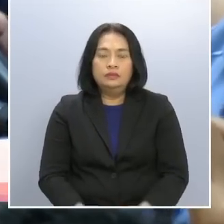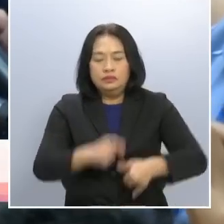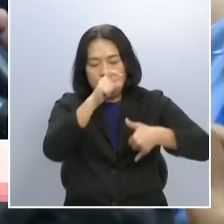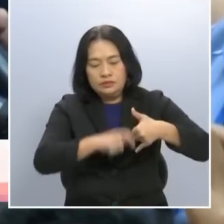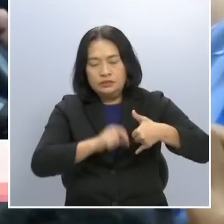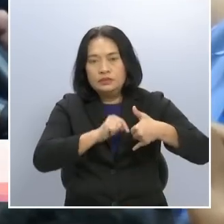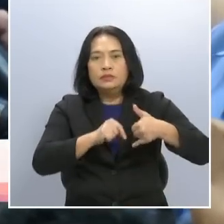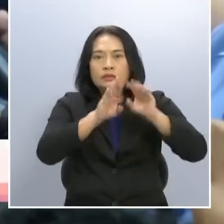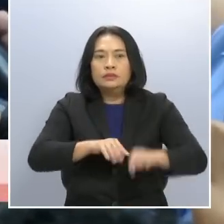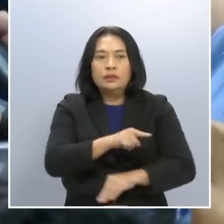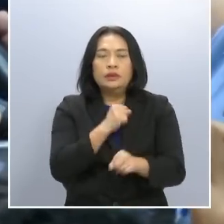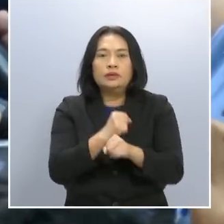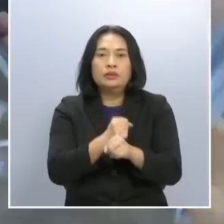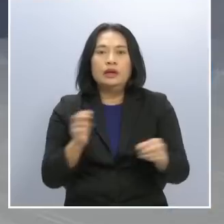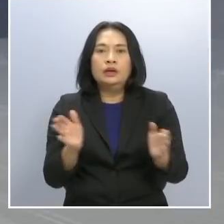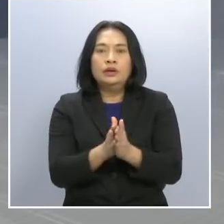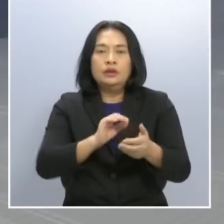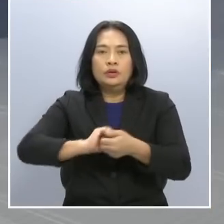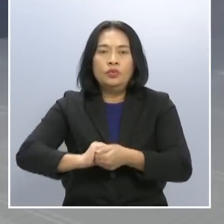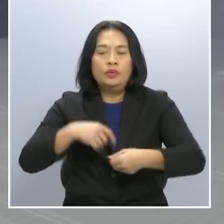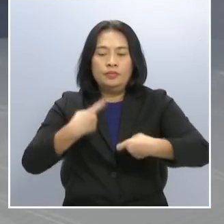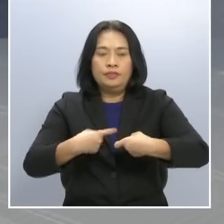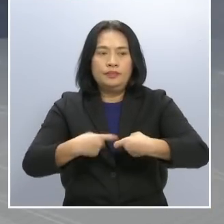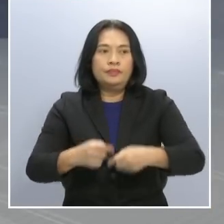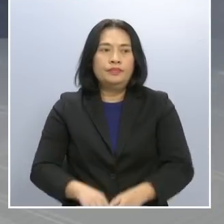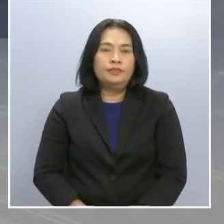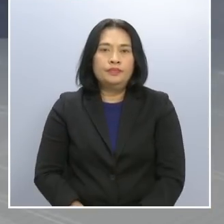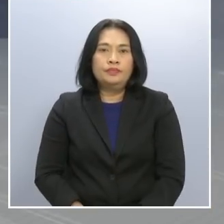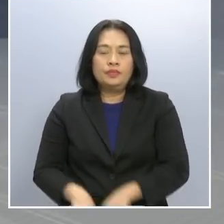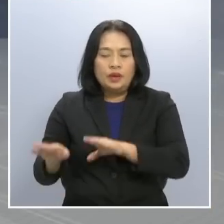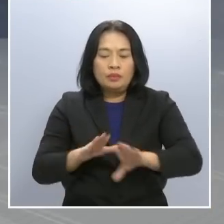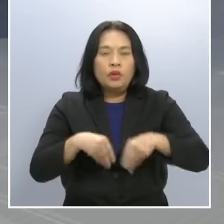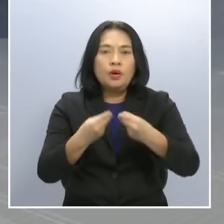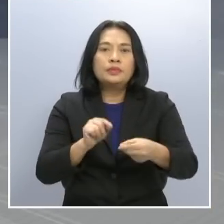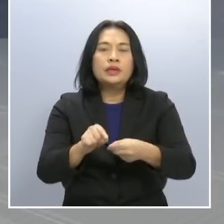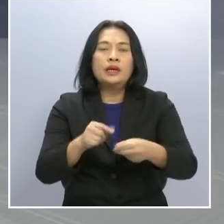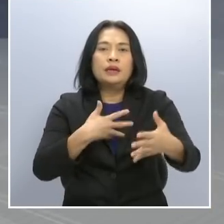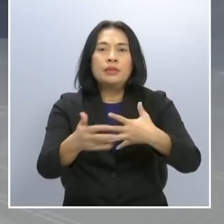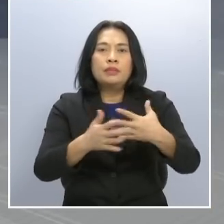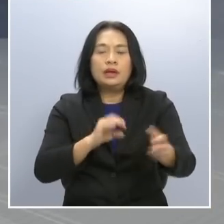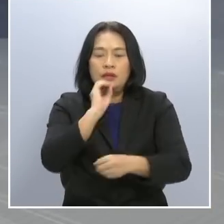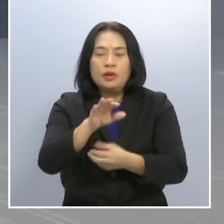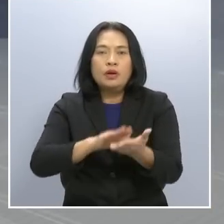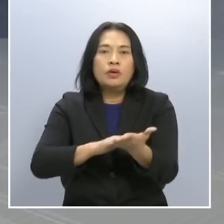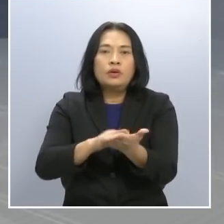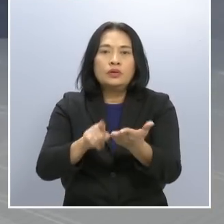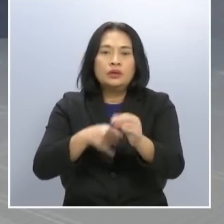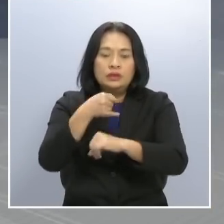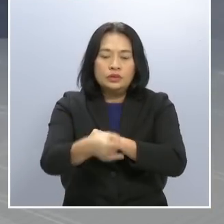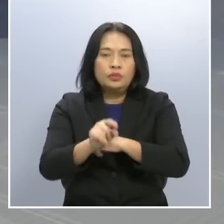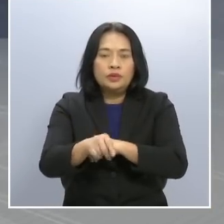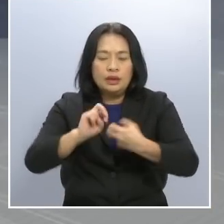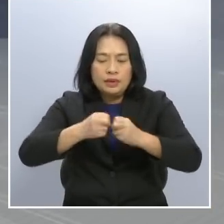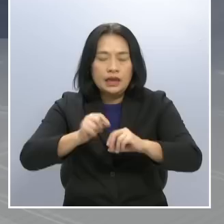งจะทำงานร่วมกันลำบากทั้งหมอชนน่านพร้อมให้อภัยทุกคนอยู่แล้วขอโทษกันมันก็จบอย่าไปสร้างเรื่องเล